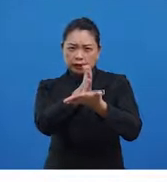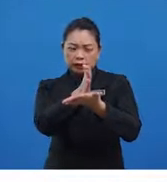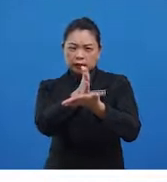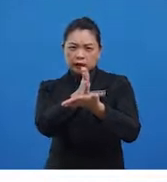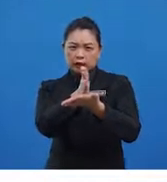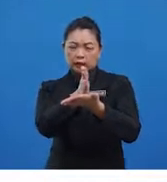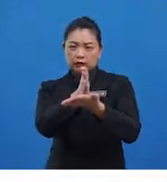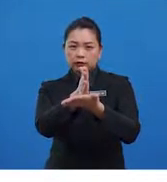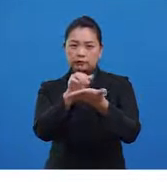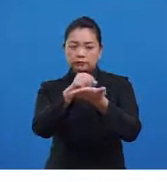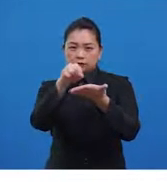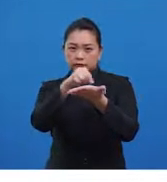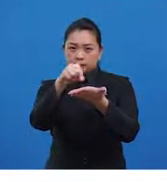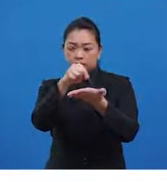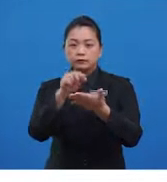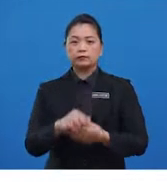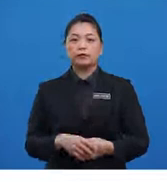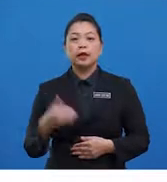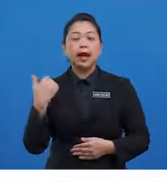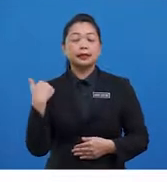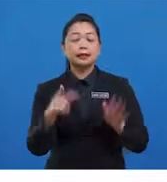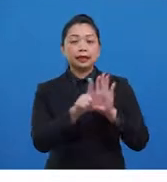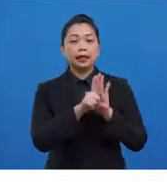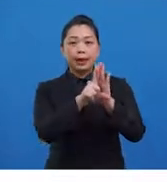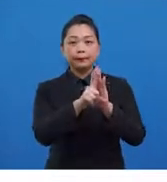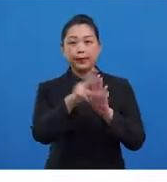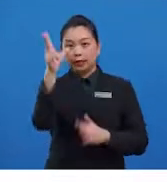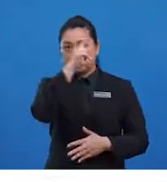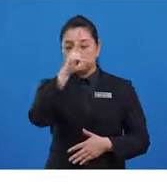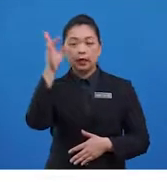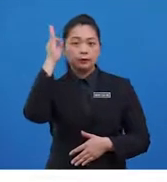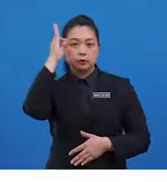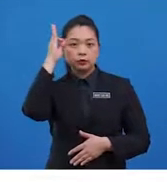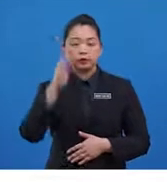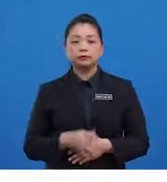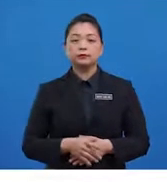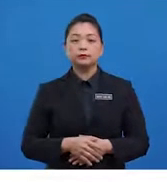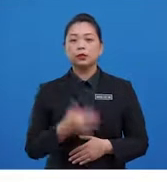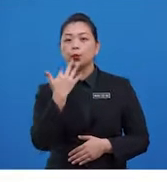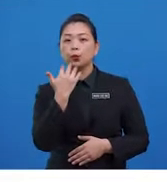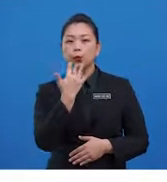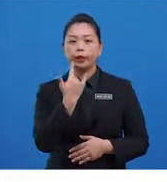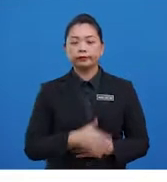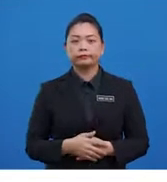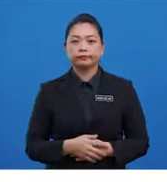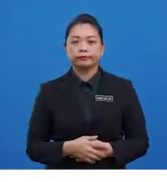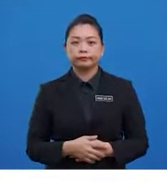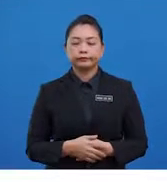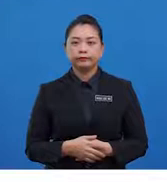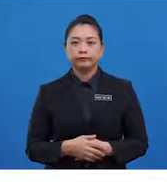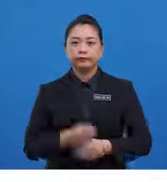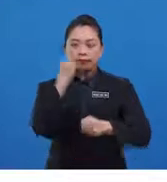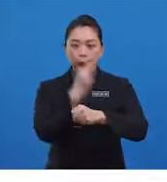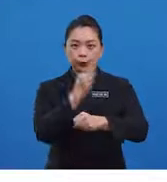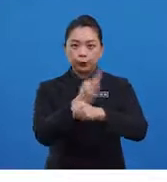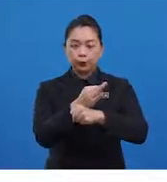14 ini, terletak pula lambang kerajaan persekutuan yang berwarna-warni. Fungsi